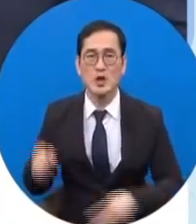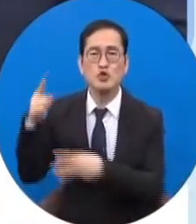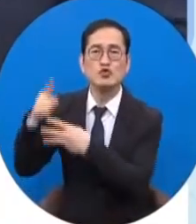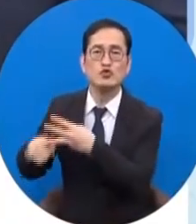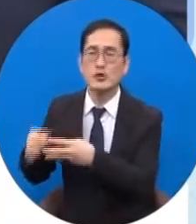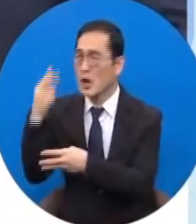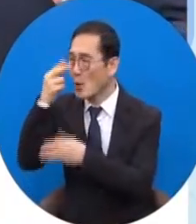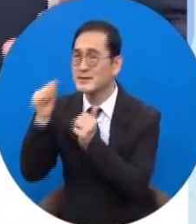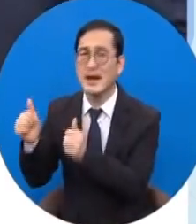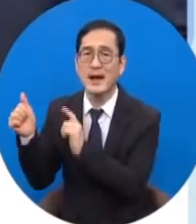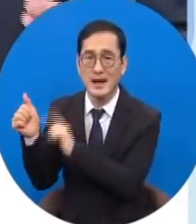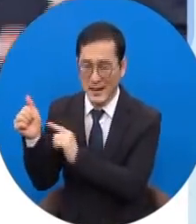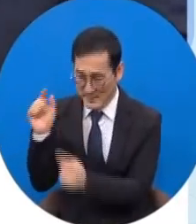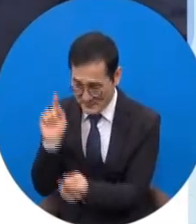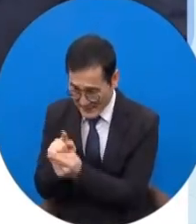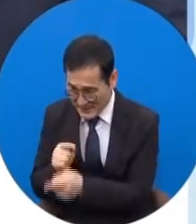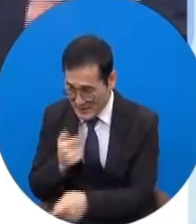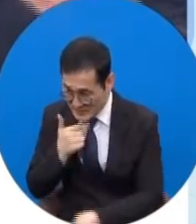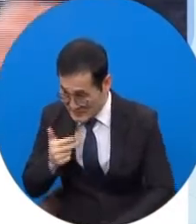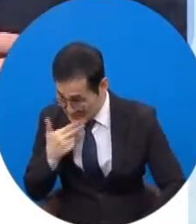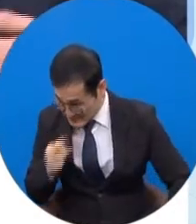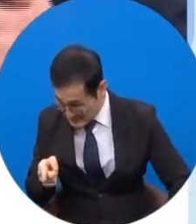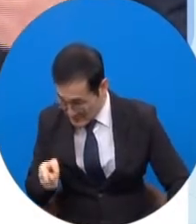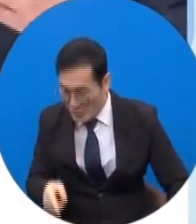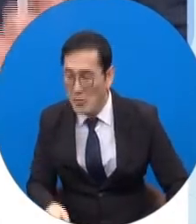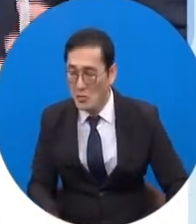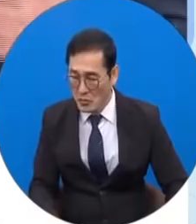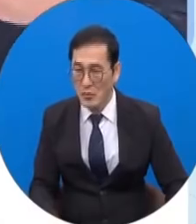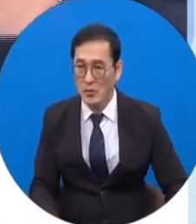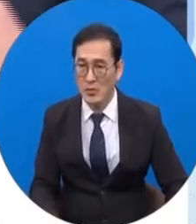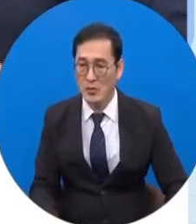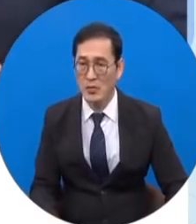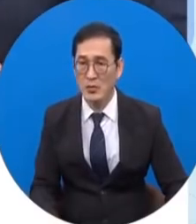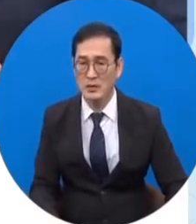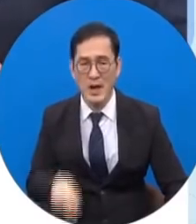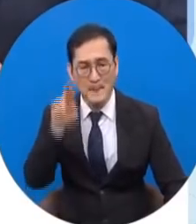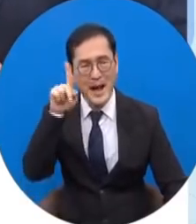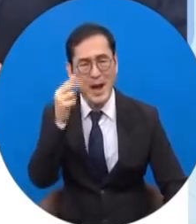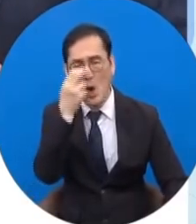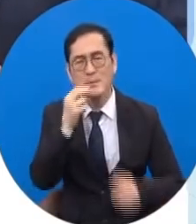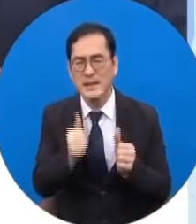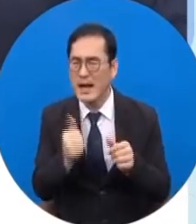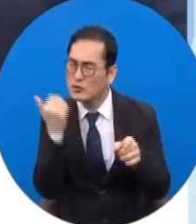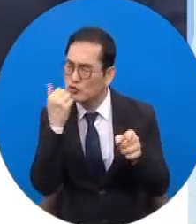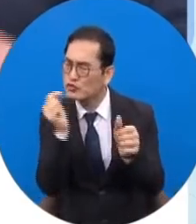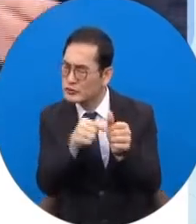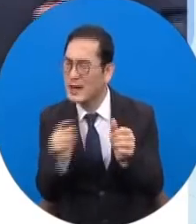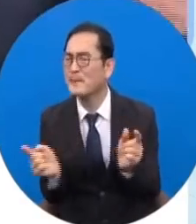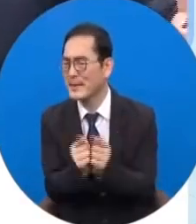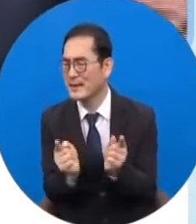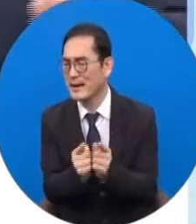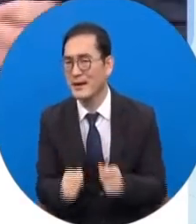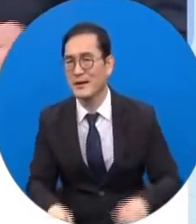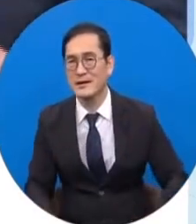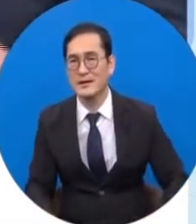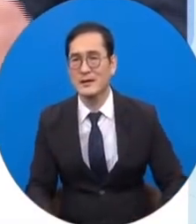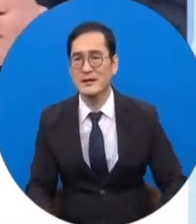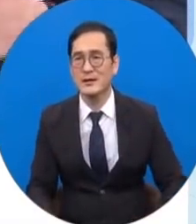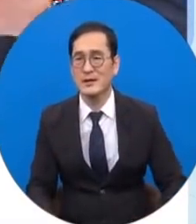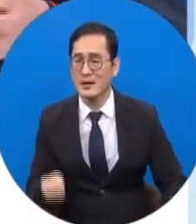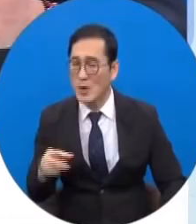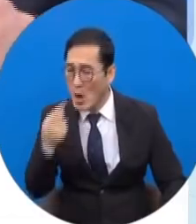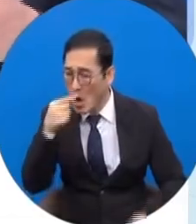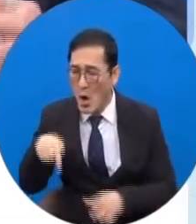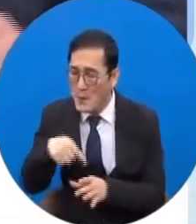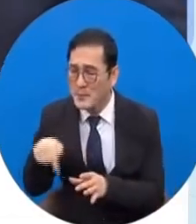장윤성 을 꺼 검사를 만난 적 없고 나는 박모 검사 와 만났고 못 나무 샾에 뭐 가서 커피를 한잔 먹어 줘 뭐